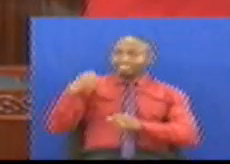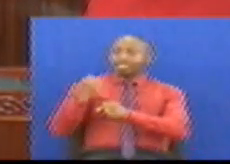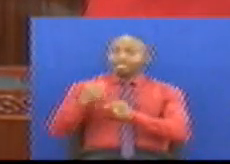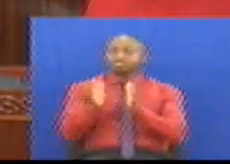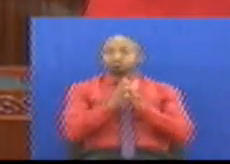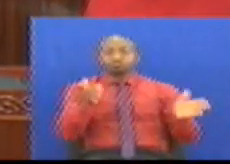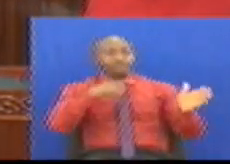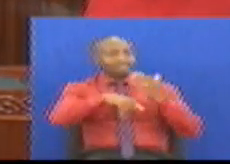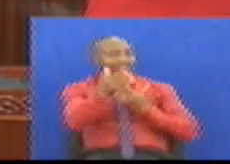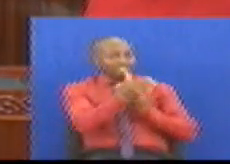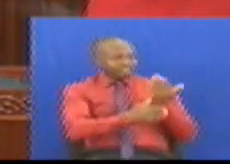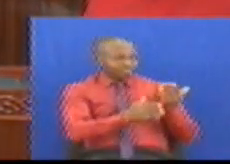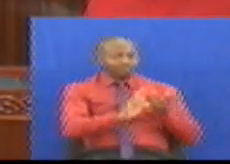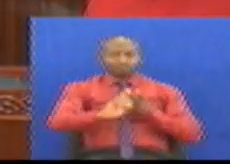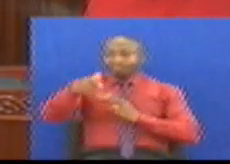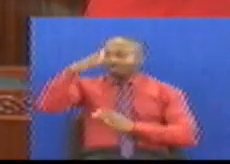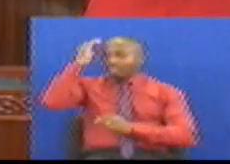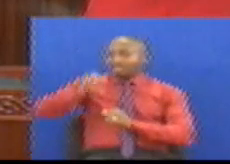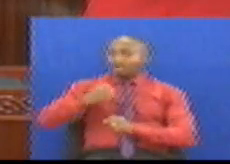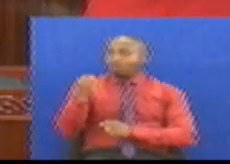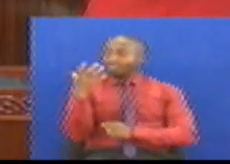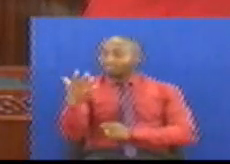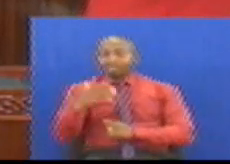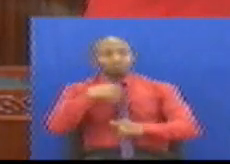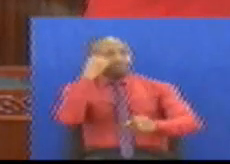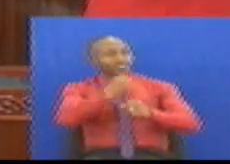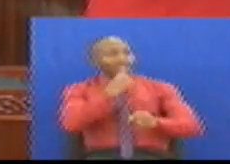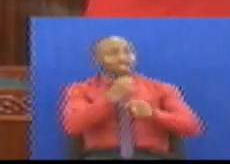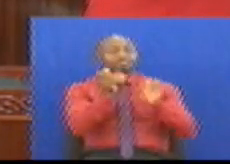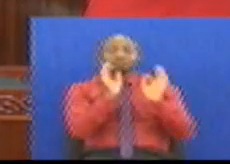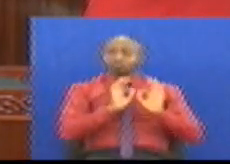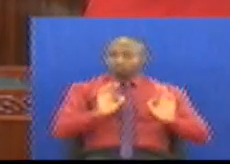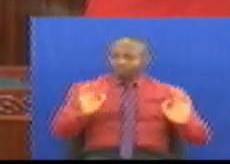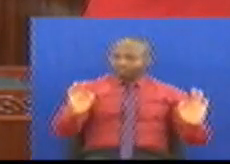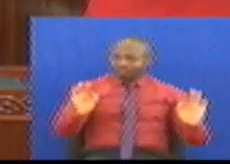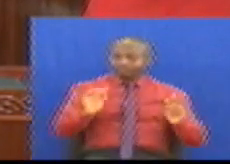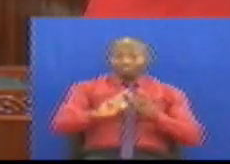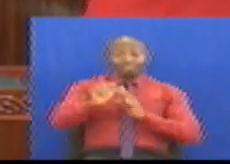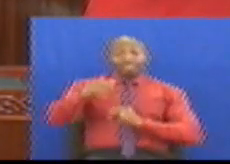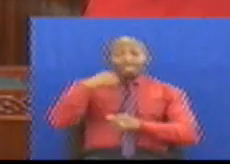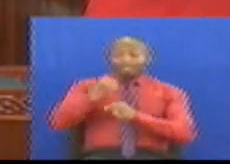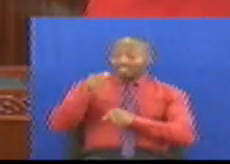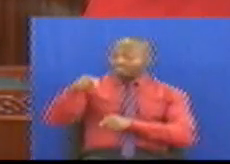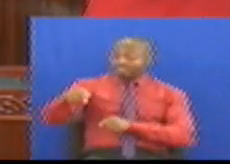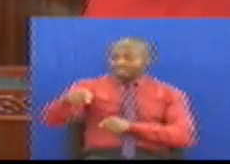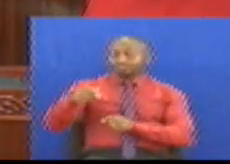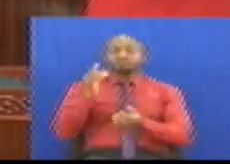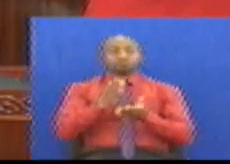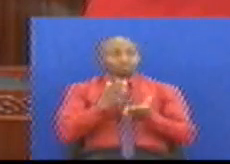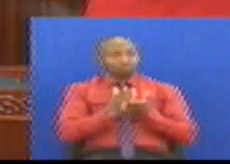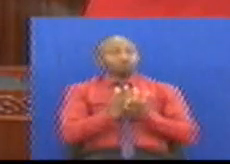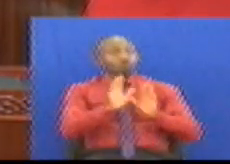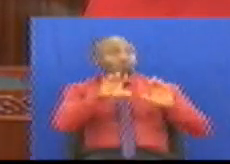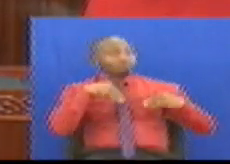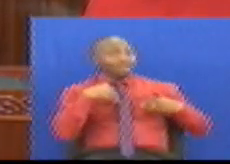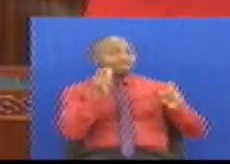yetu. Serikali ya awamu ya tano inafanya kazi nzuri, na ukiangalia kazi inafanya serikali ya awamu ya tano unashawishika kubayana yale maneno